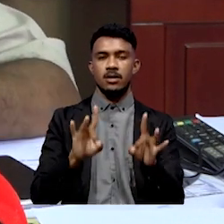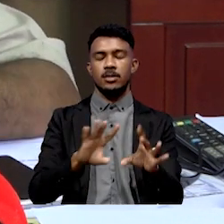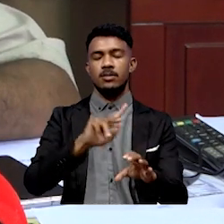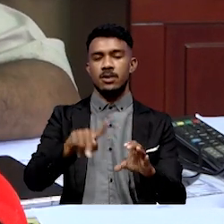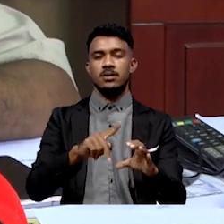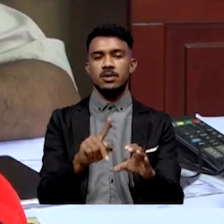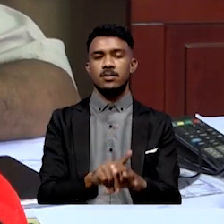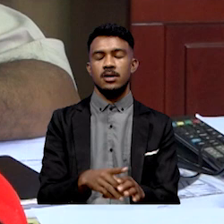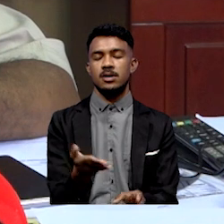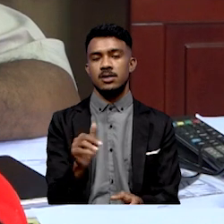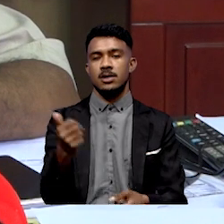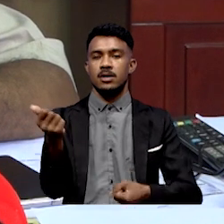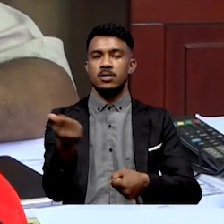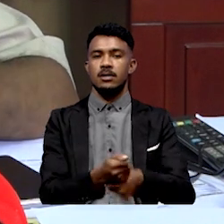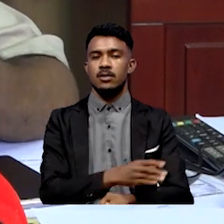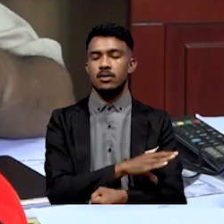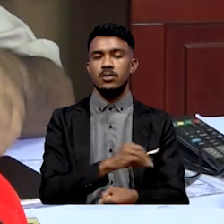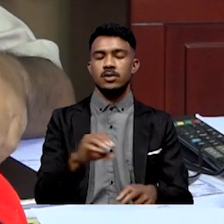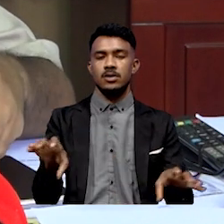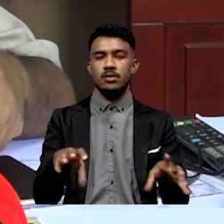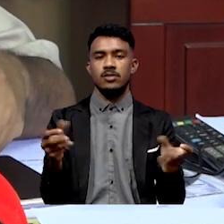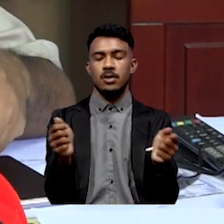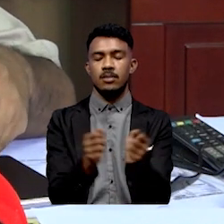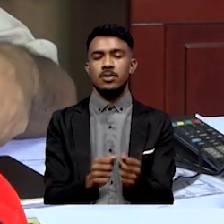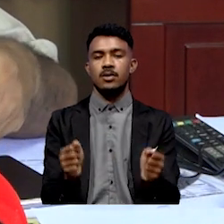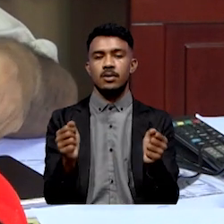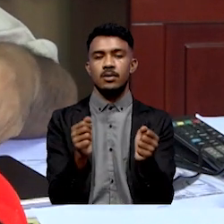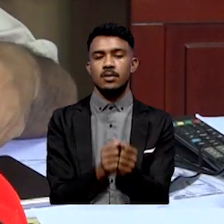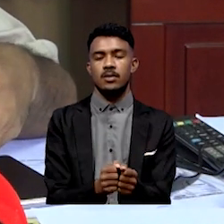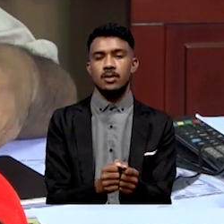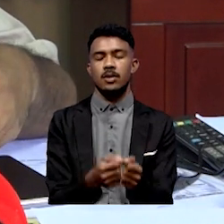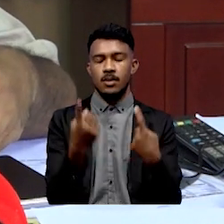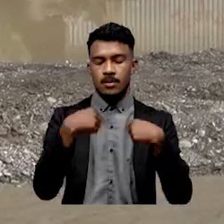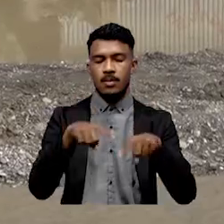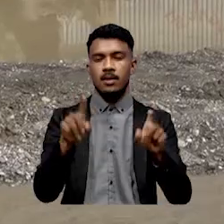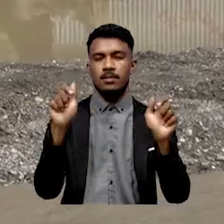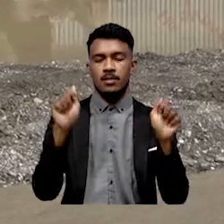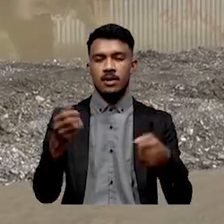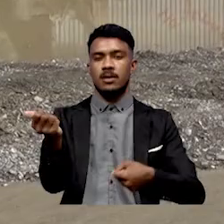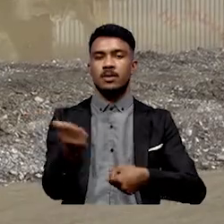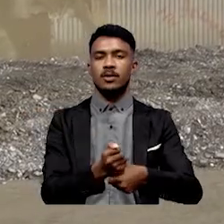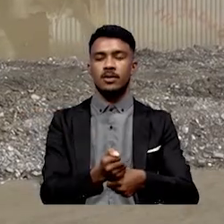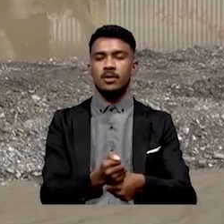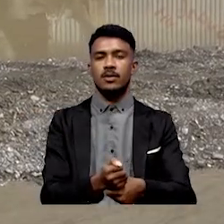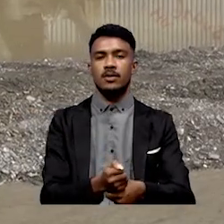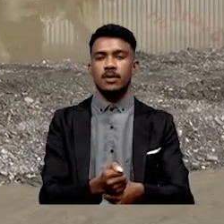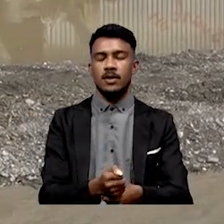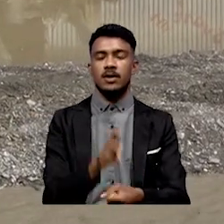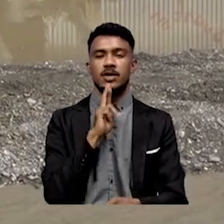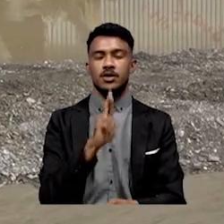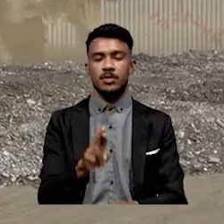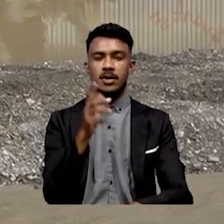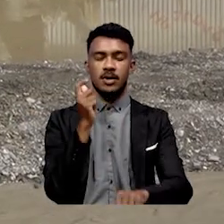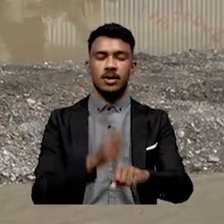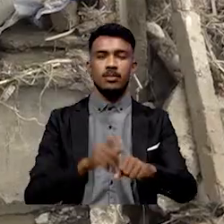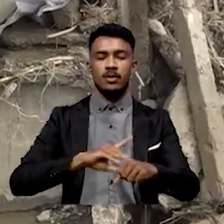Hotang itu nih persir sirsiluk nih bemaka komesa tungku di bela bela apoyo. Solusi ba situasi vítima